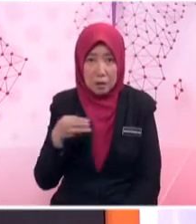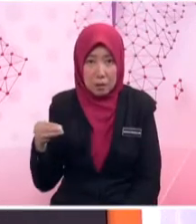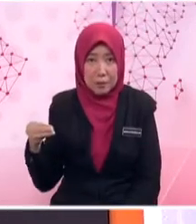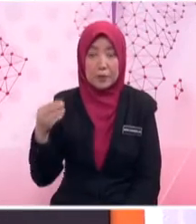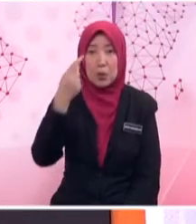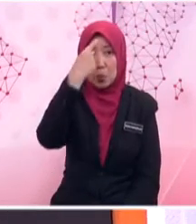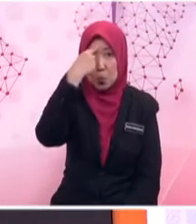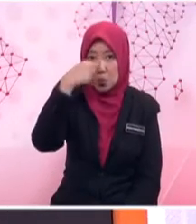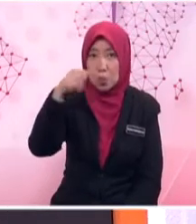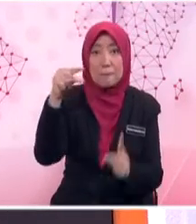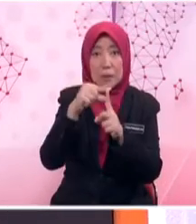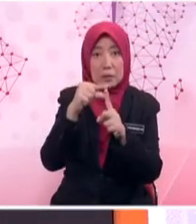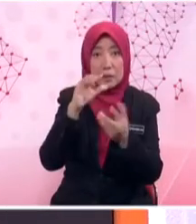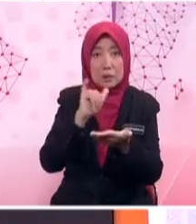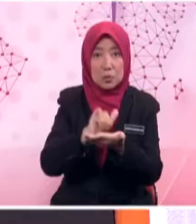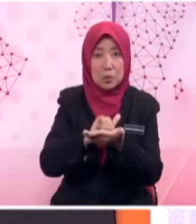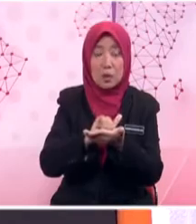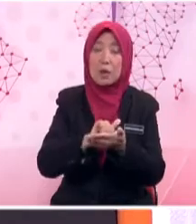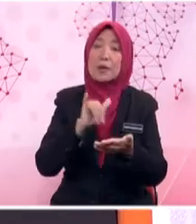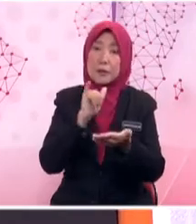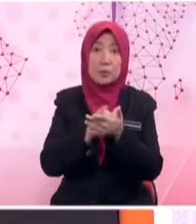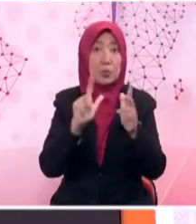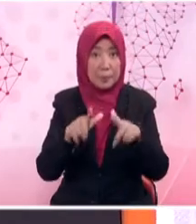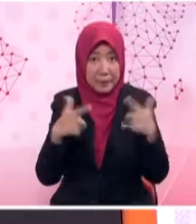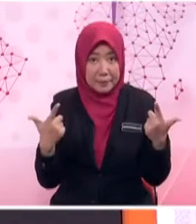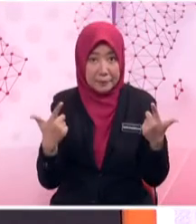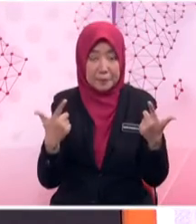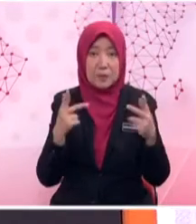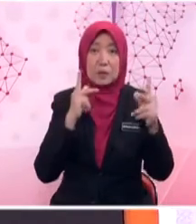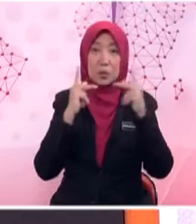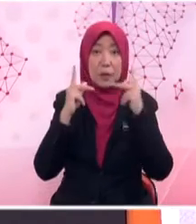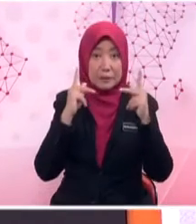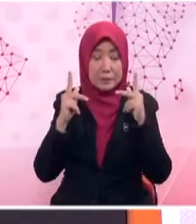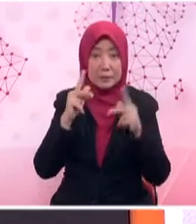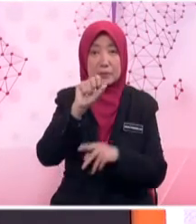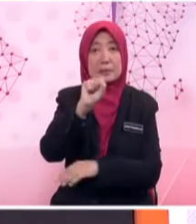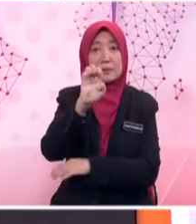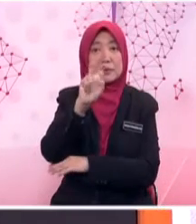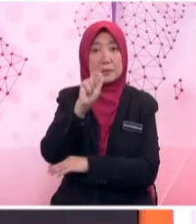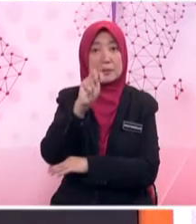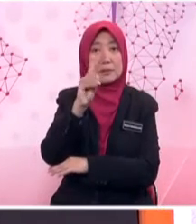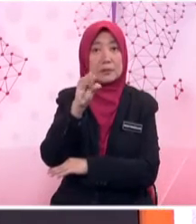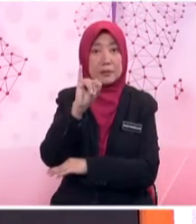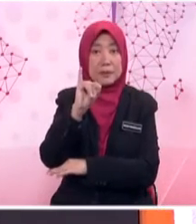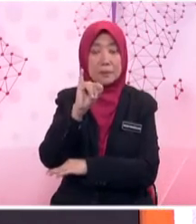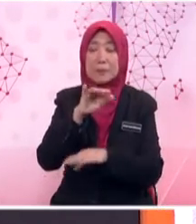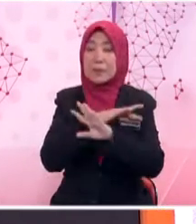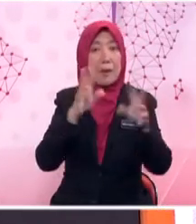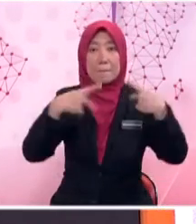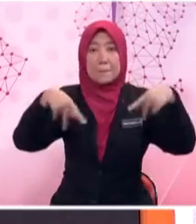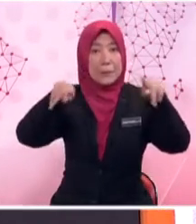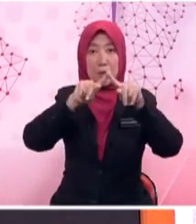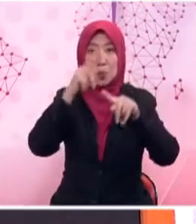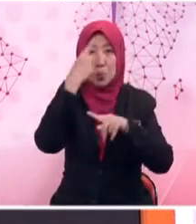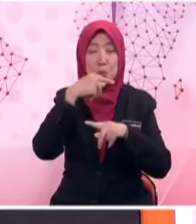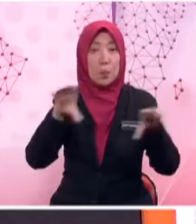itu menggunakan kata sendi. So cikgu menggunakan ayat tunggal, kita tak perlu gunakan kata sendi untuk